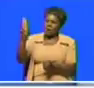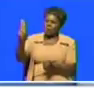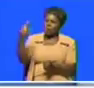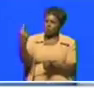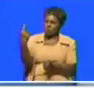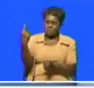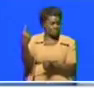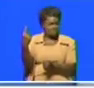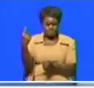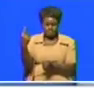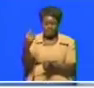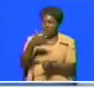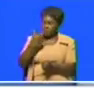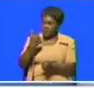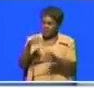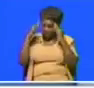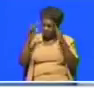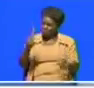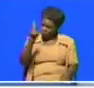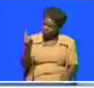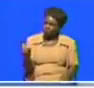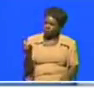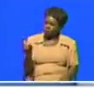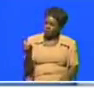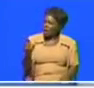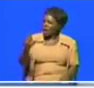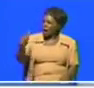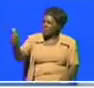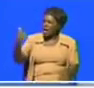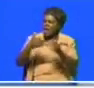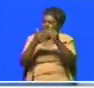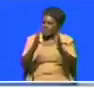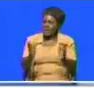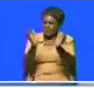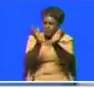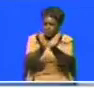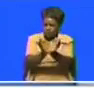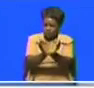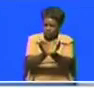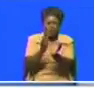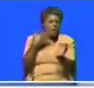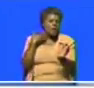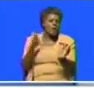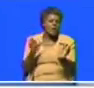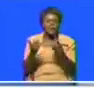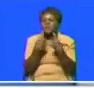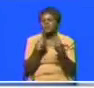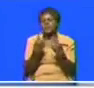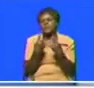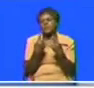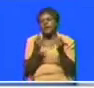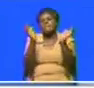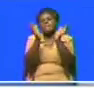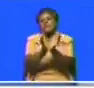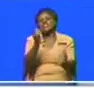Nafikiri jambo ambalo tunafaa kuzingatia hapa ni kwamba je, wengi wa viongozi wetu wametiwa nguvuni na kushtakiwa na mashtaka kama haya, hatua